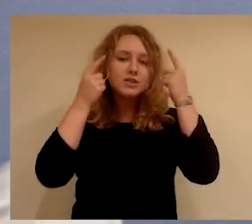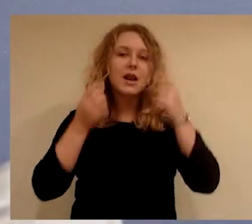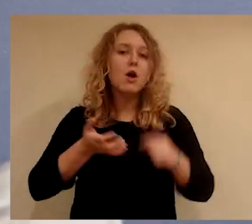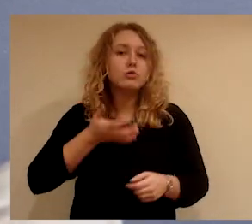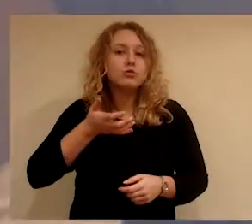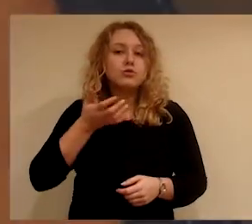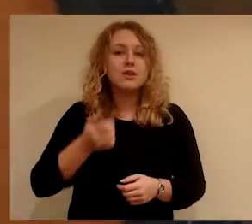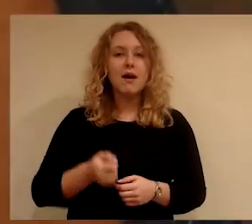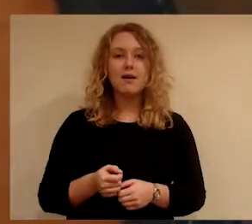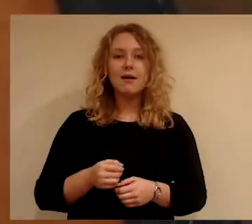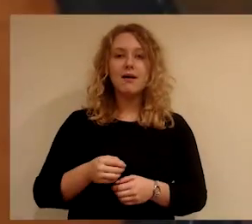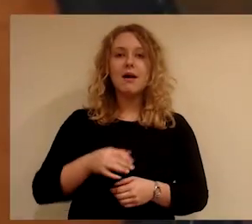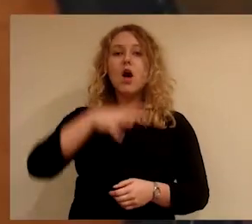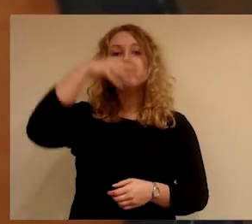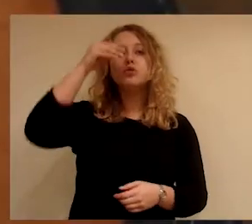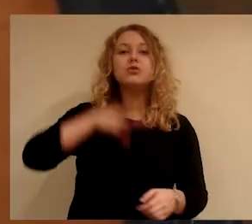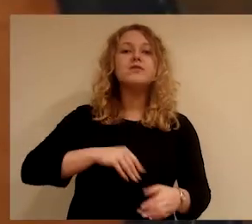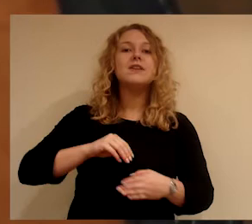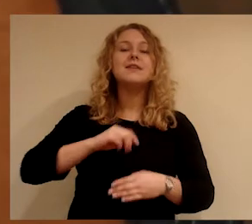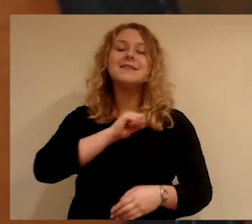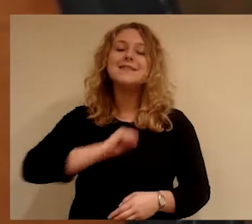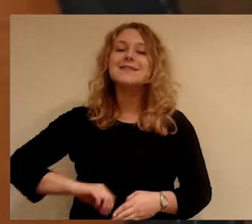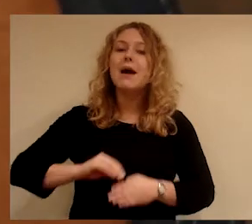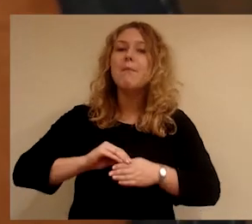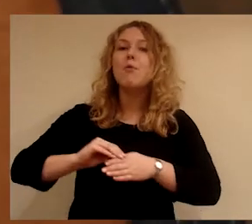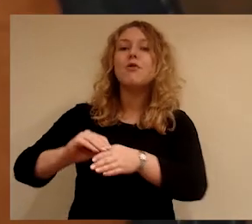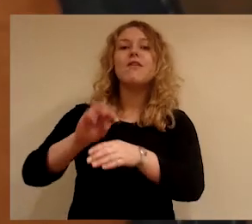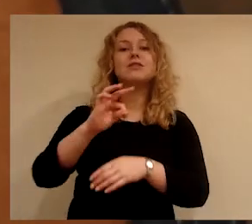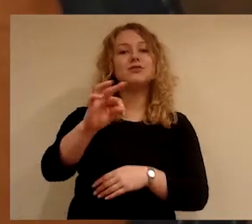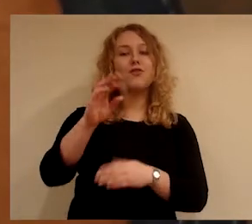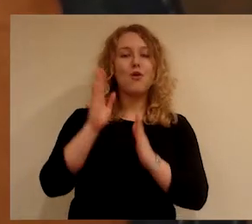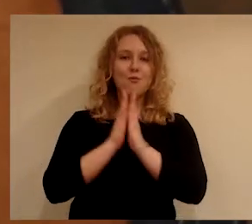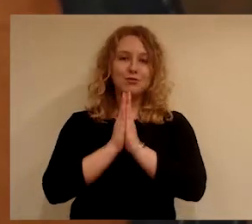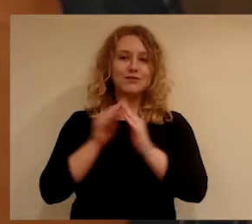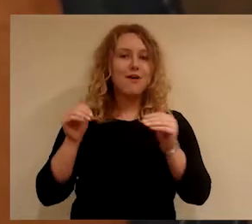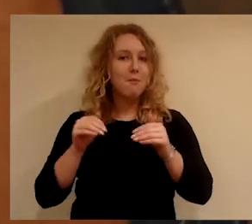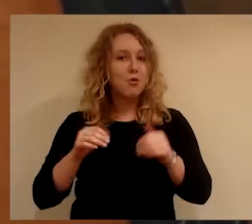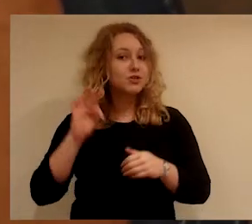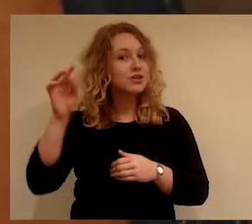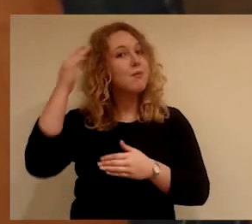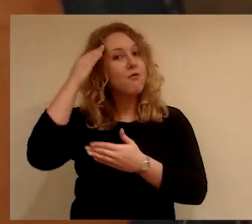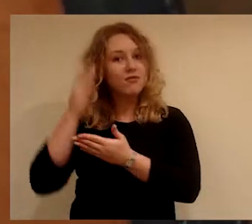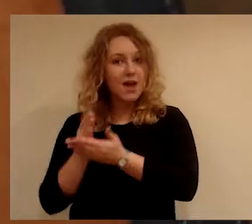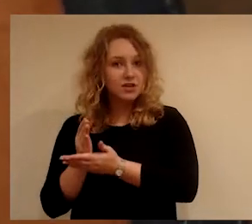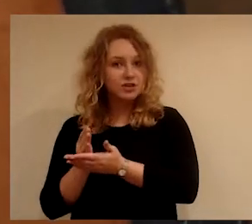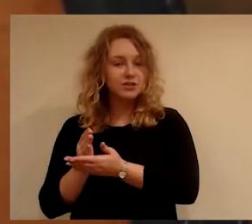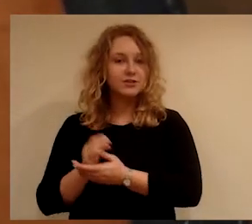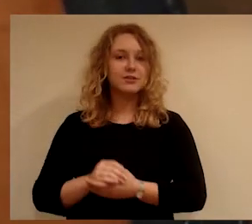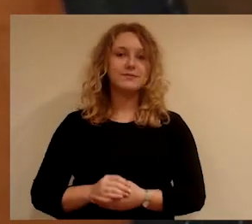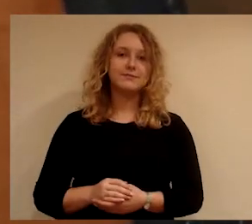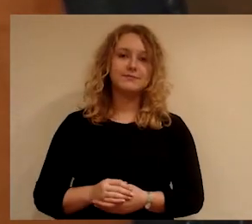uczuciach. Duch Święty sam poprowadzi Twoją modlitwę. Możesz Mu zaufać.